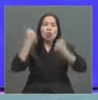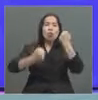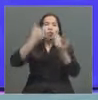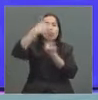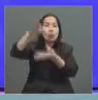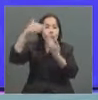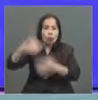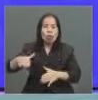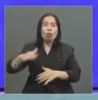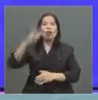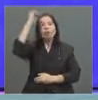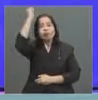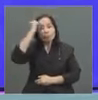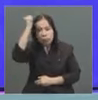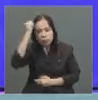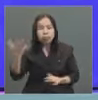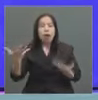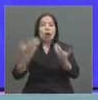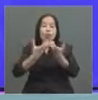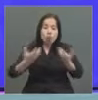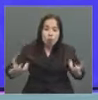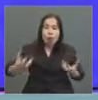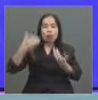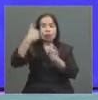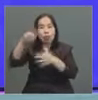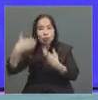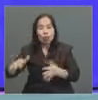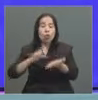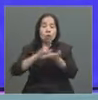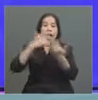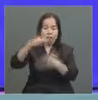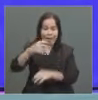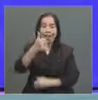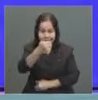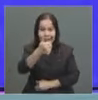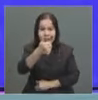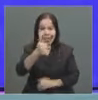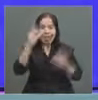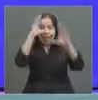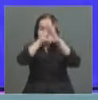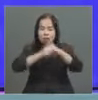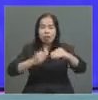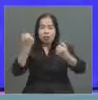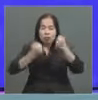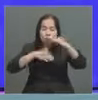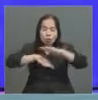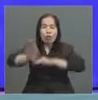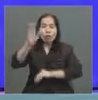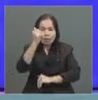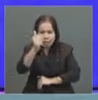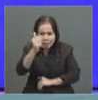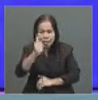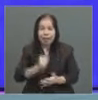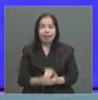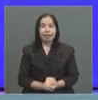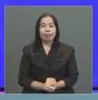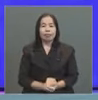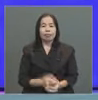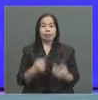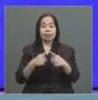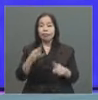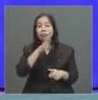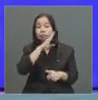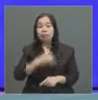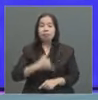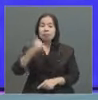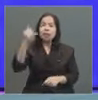ปัจจัย4สินค้าอุปโภคบริโภคหรือยาเวชภัณฑ์นะครับหรืออื่นๆที่จำเป็นเท่านั้นถ้าจะต้